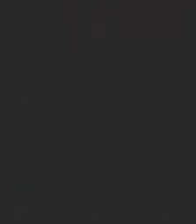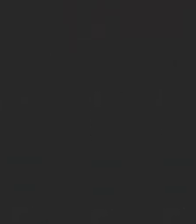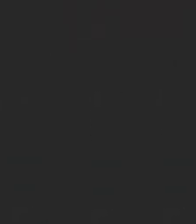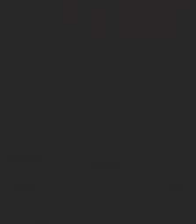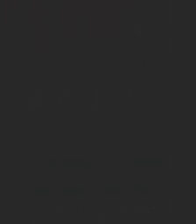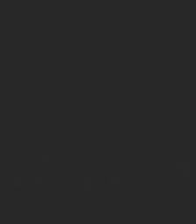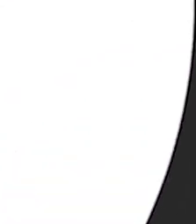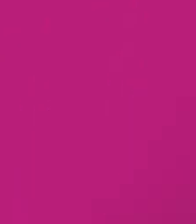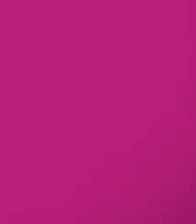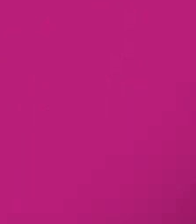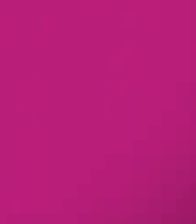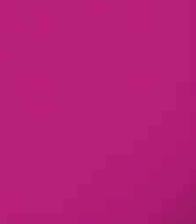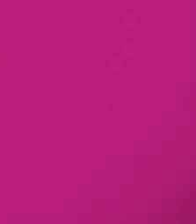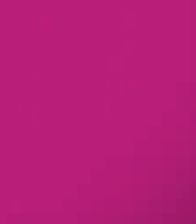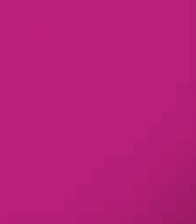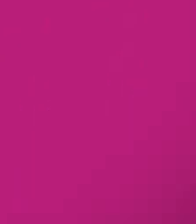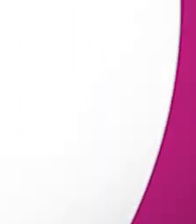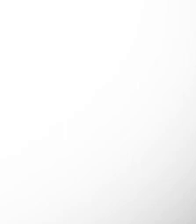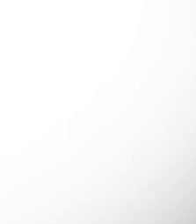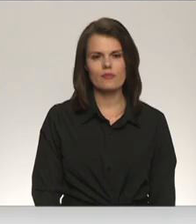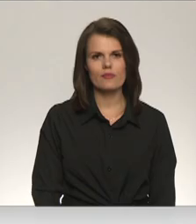Re, viss ēters ir te!